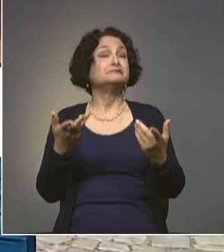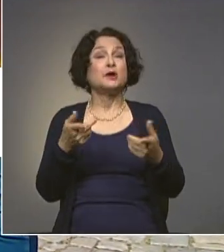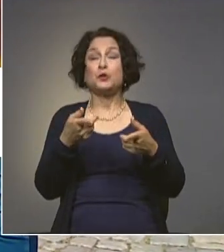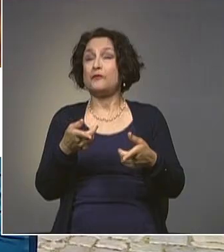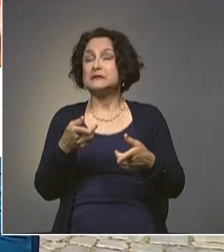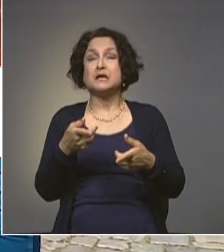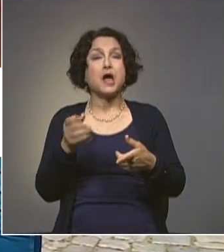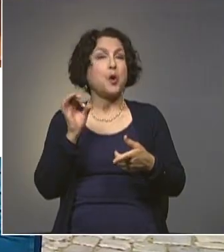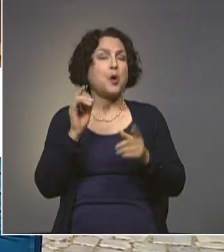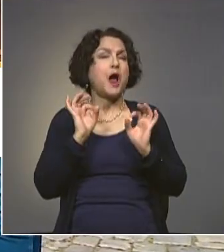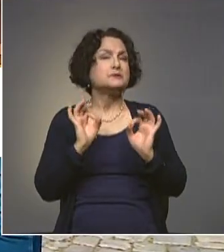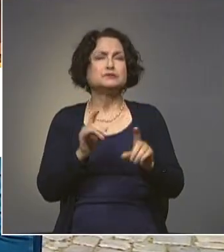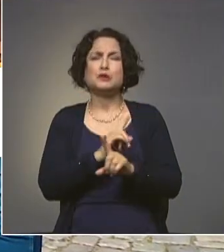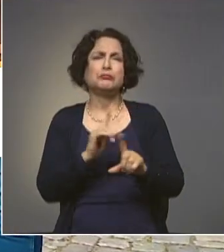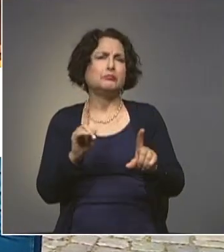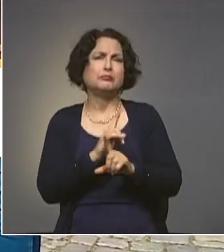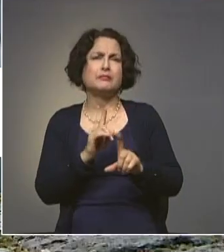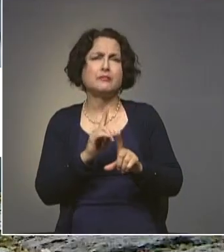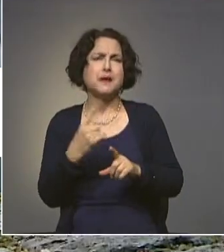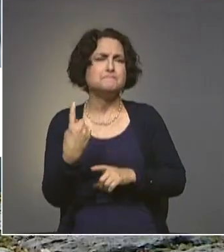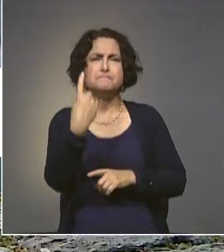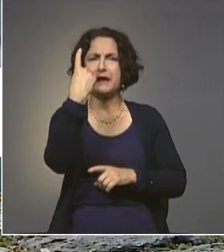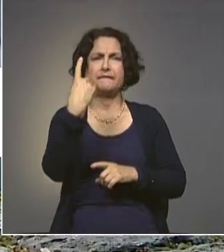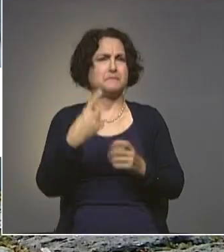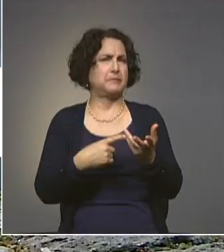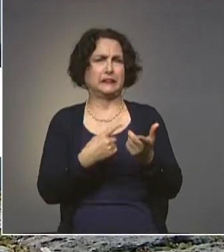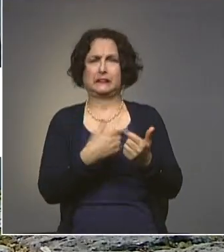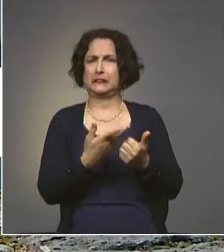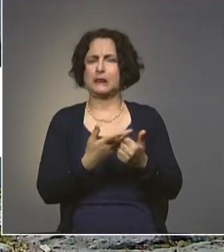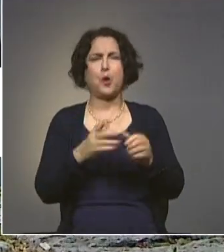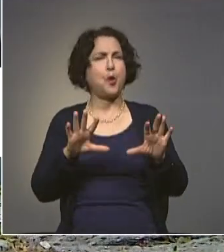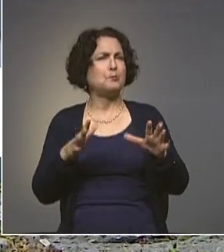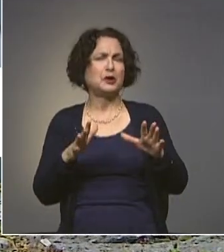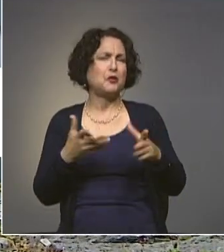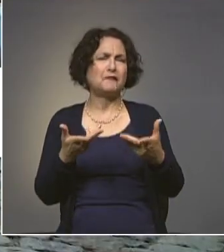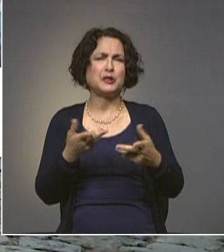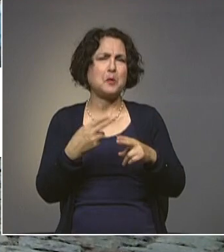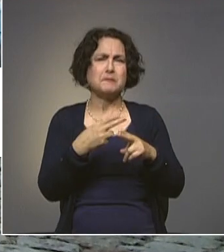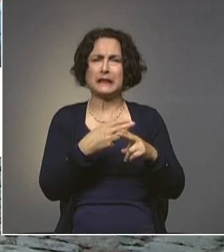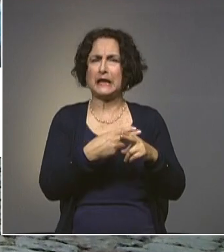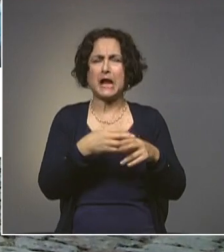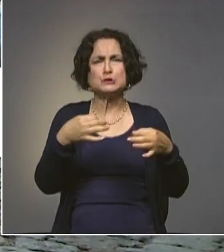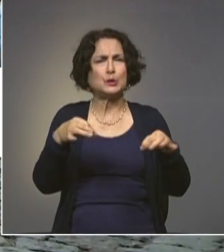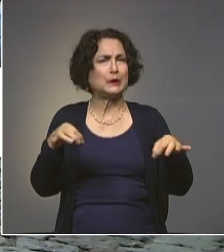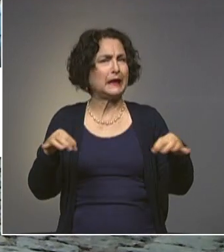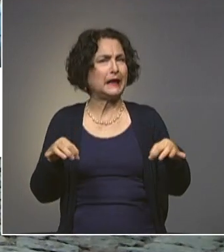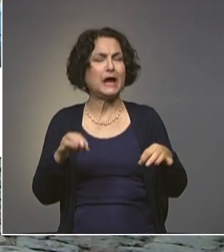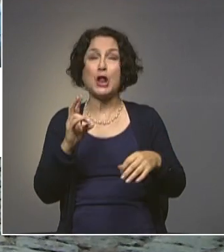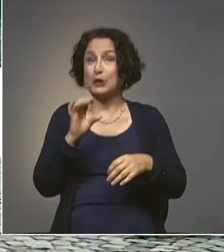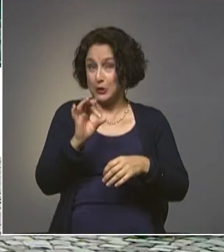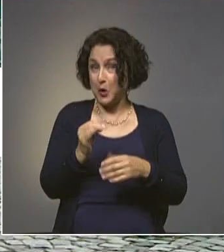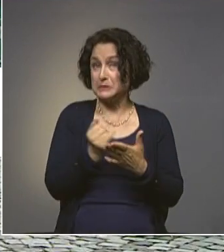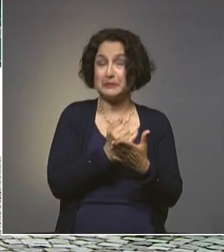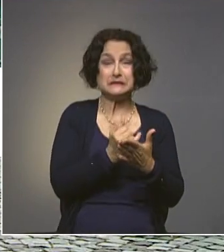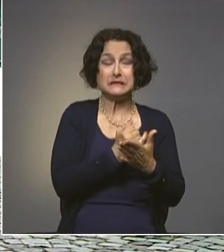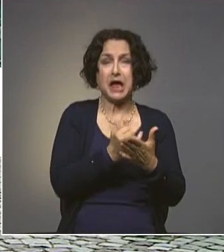първия път, в който момчето поправя след вандалите. Обикновено материалите му струват стотинки, а в същото време спестява бюрокрация и